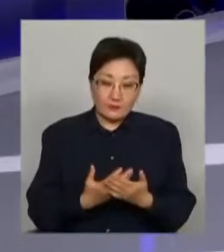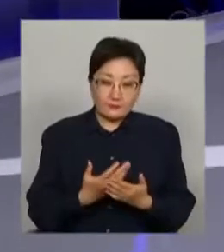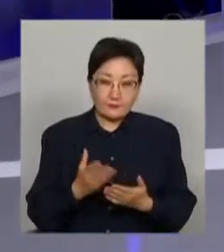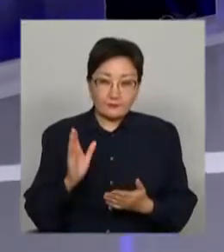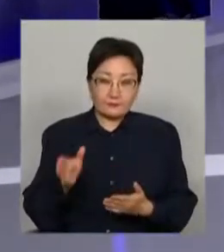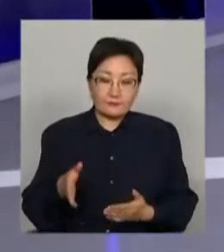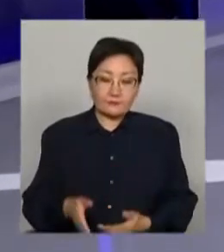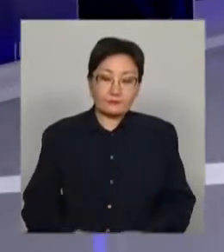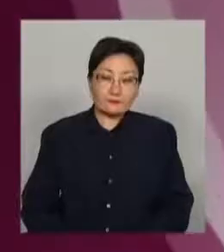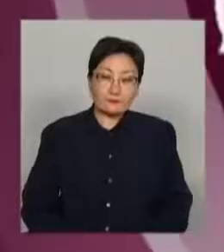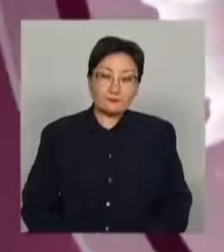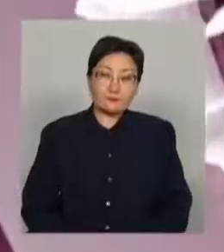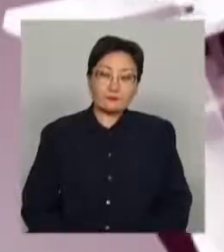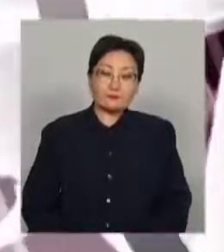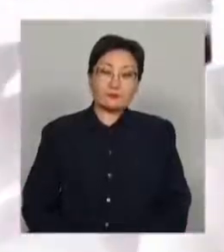aŋdatpa.